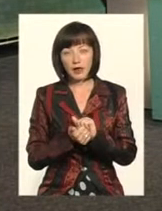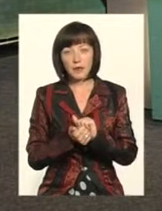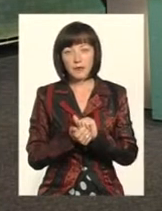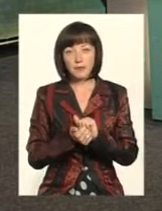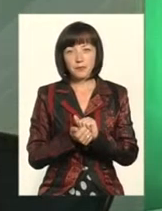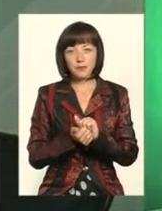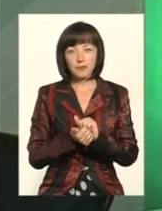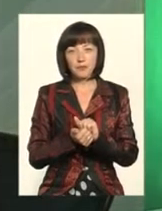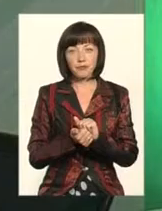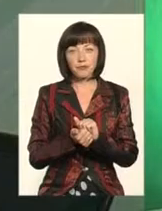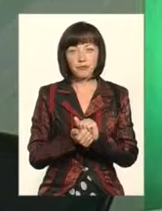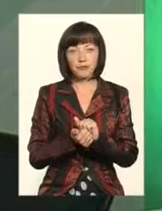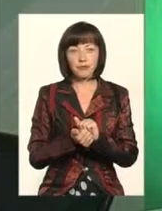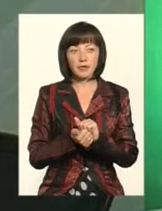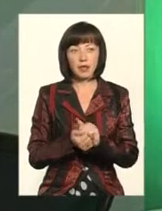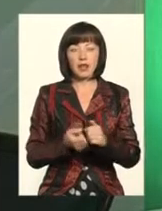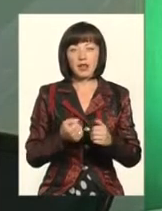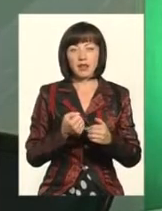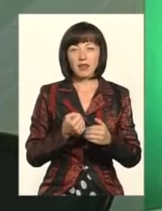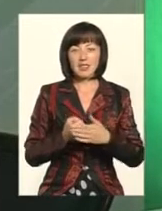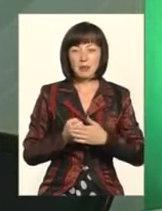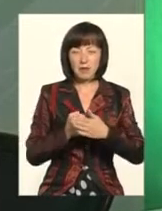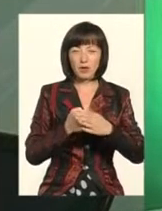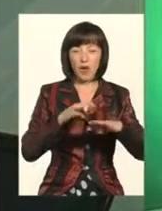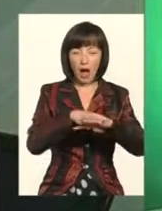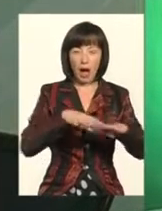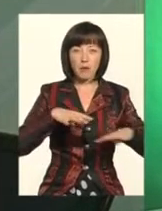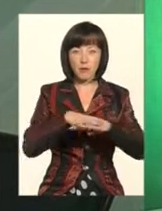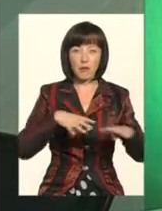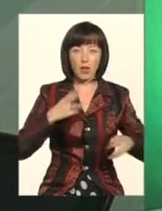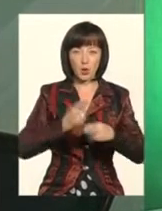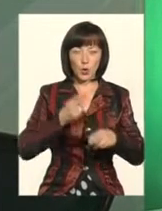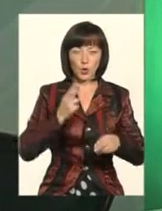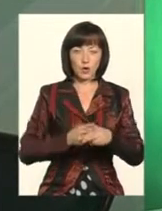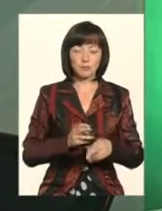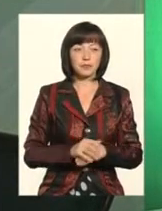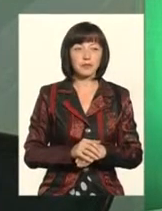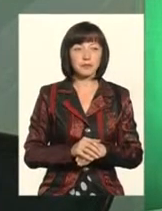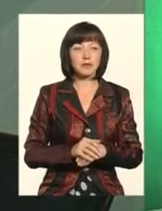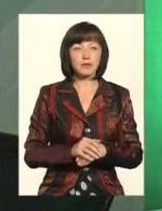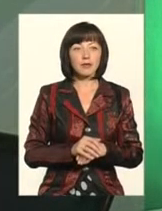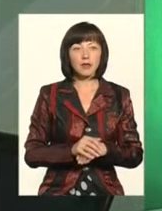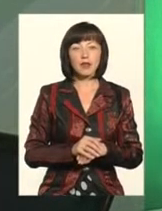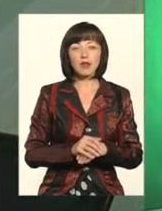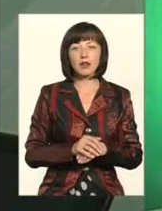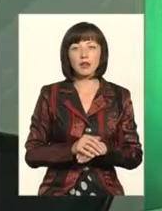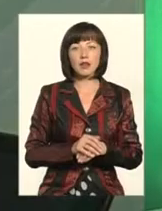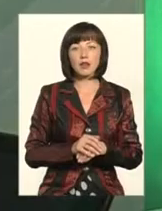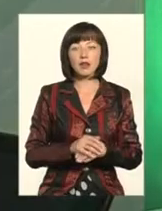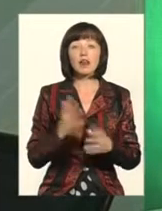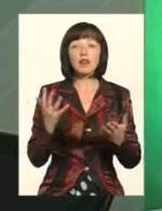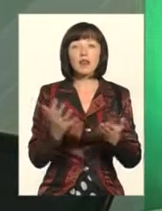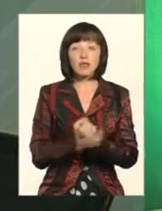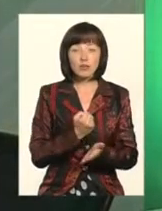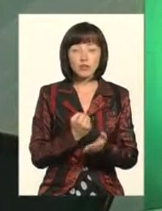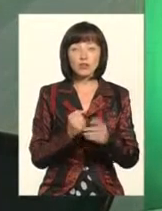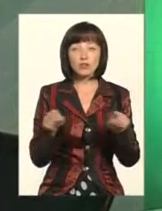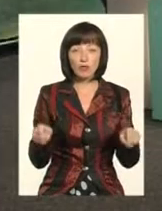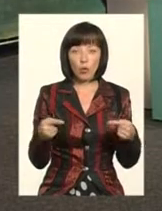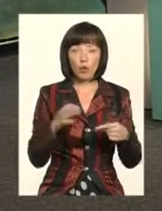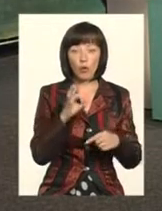там запірної арматури, ну і ті інші роботи, які проводяться. Власне, але от, питання виходить, таке, якщо...